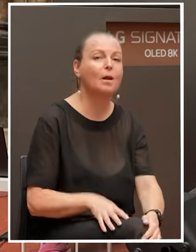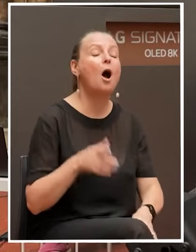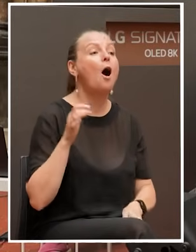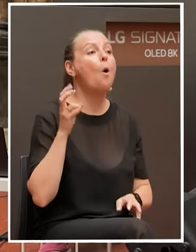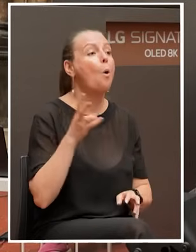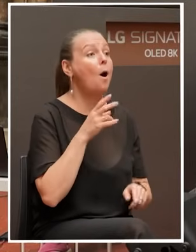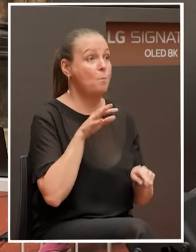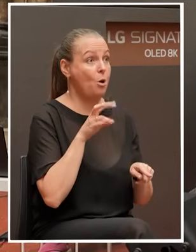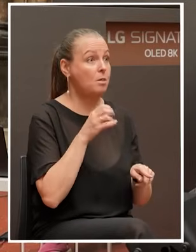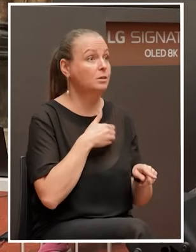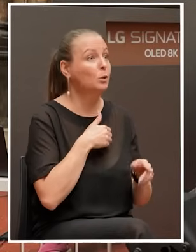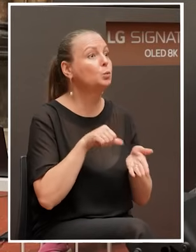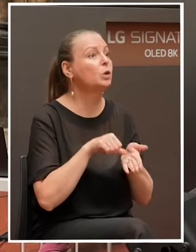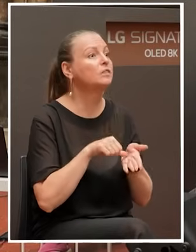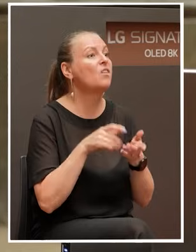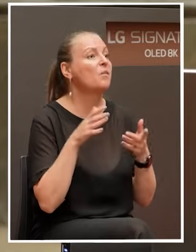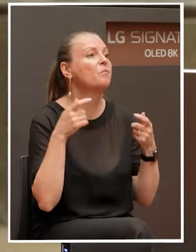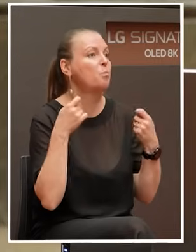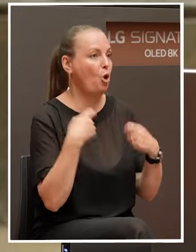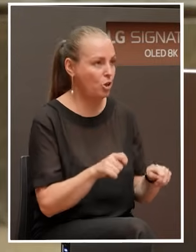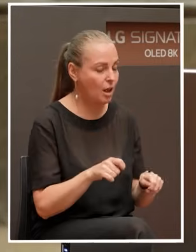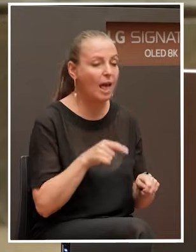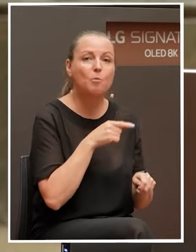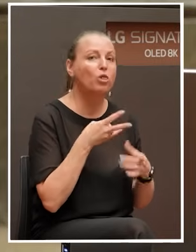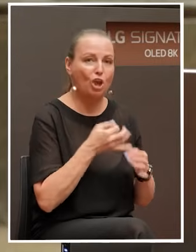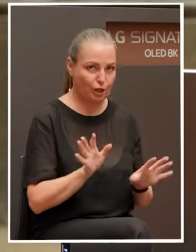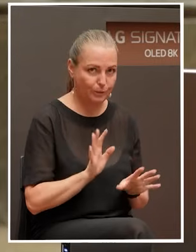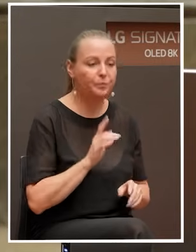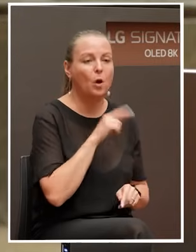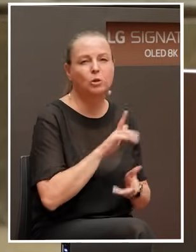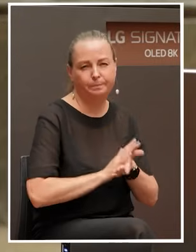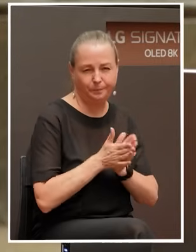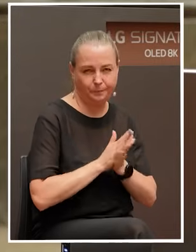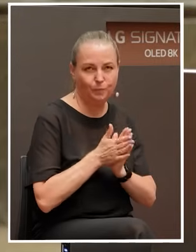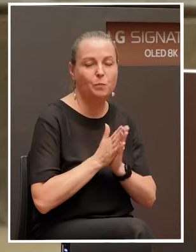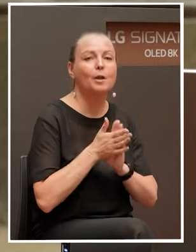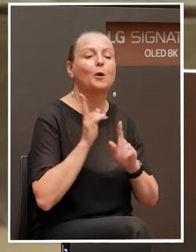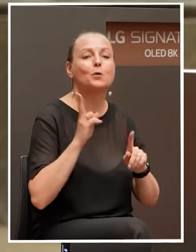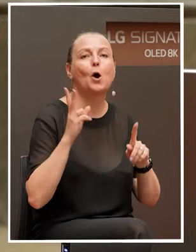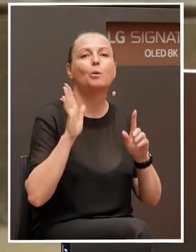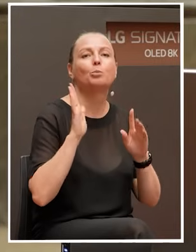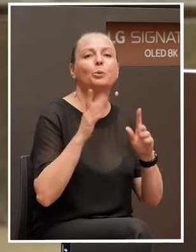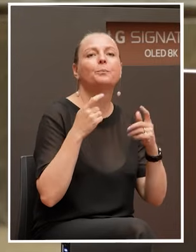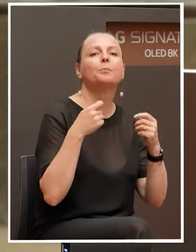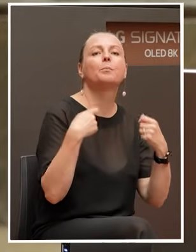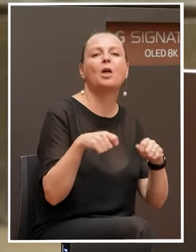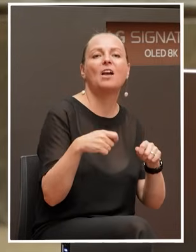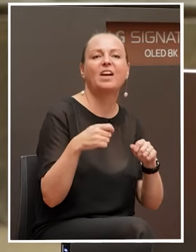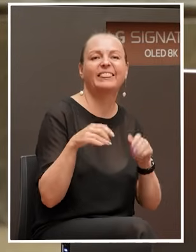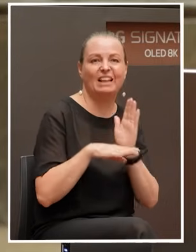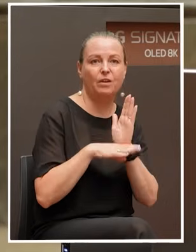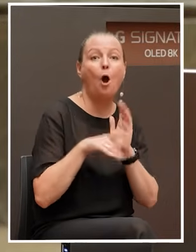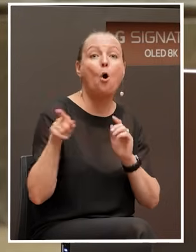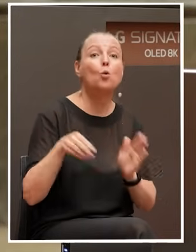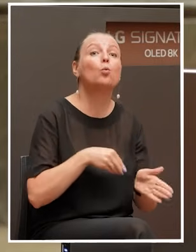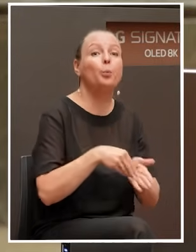продаже. Ему не позволили. Тогда он сговорился с торговцем древесиной, который купил для него